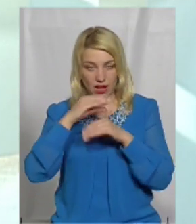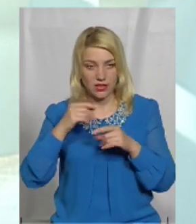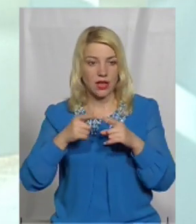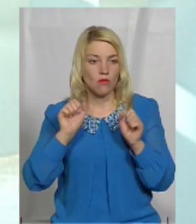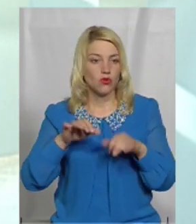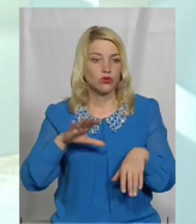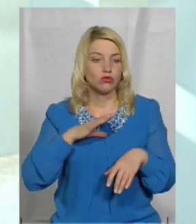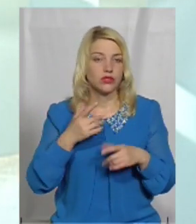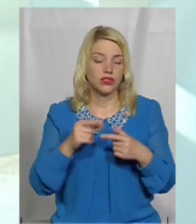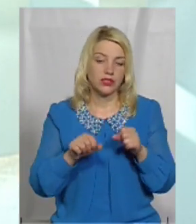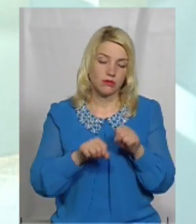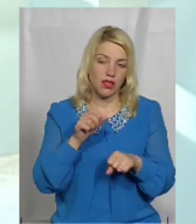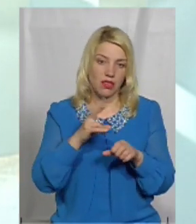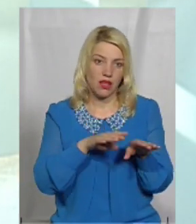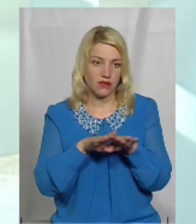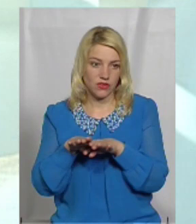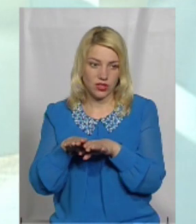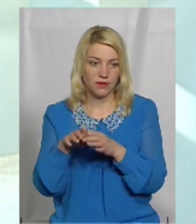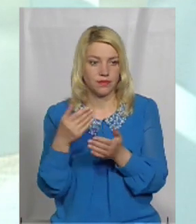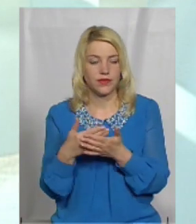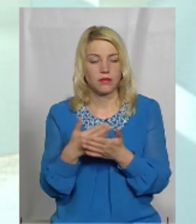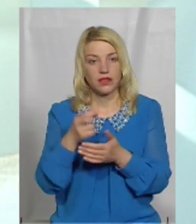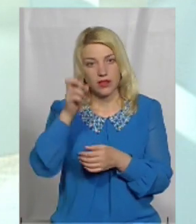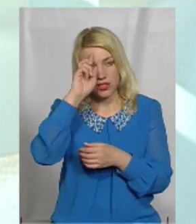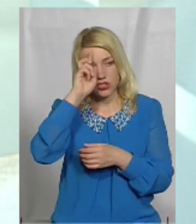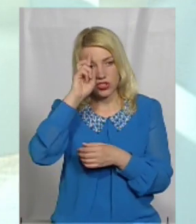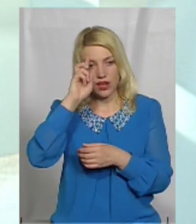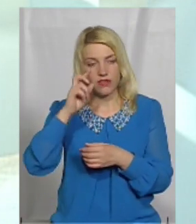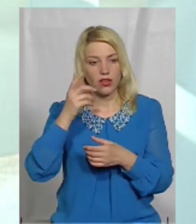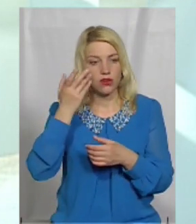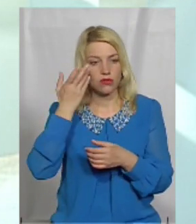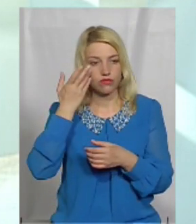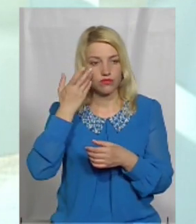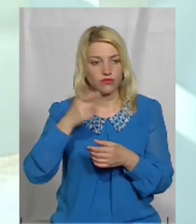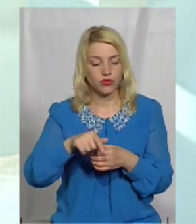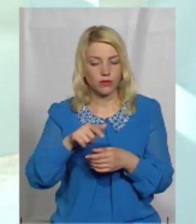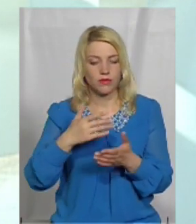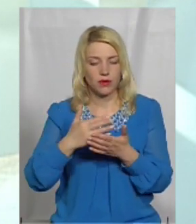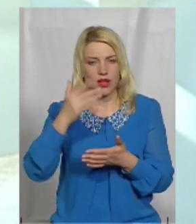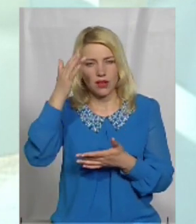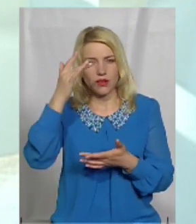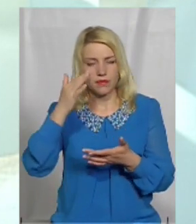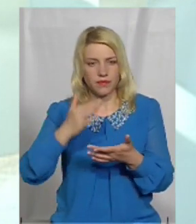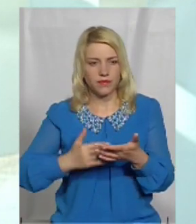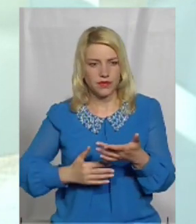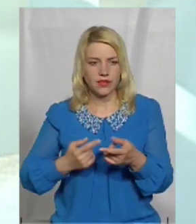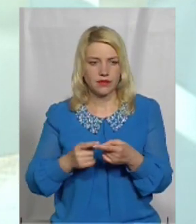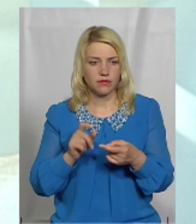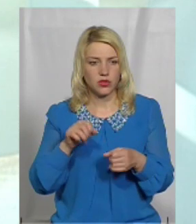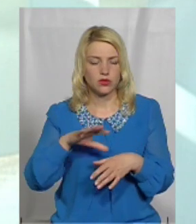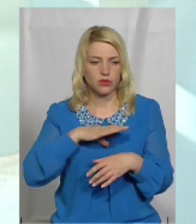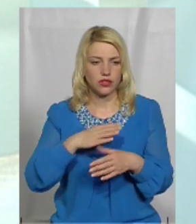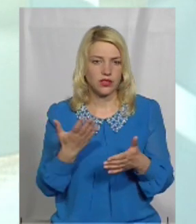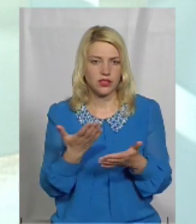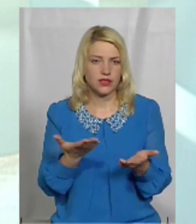бути десь збій на рівні там держави, коли в самому тому величезному електронному компоненті Health